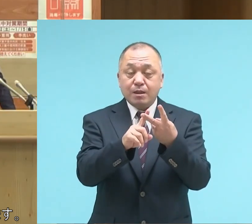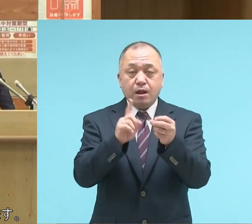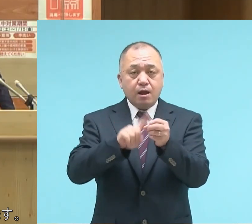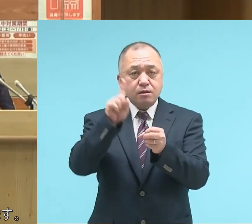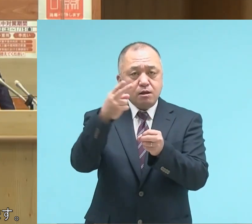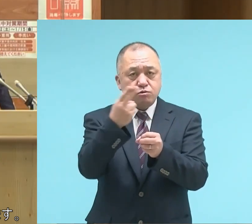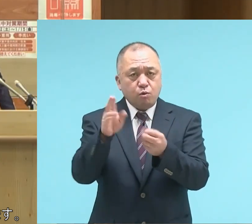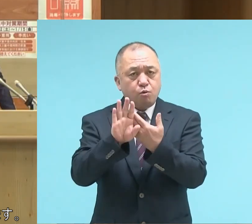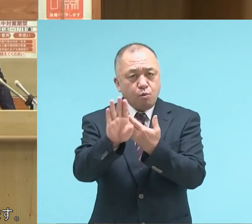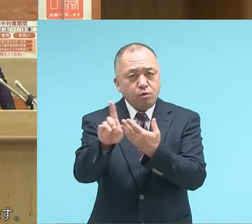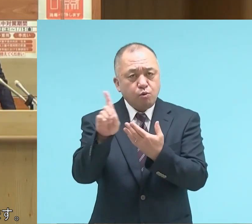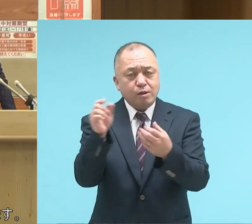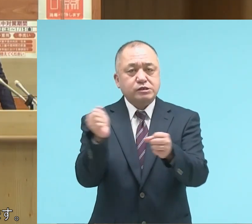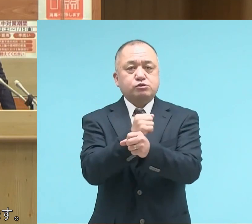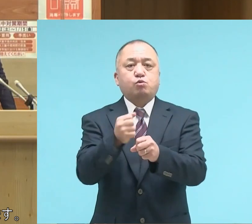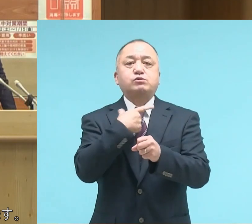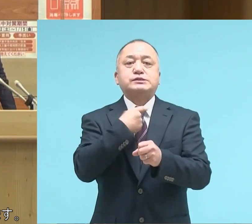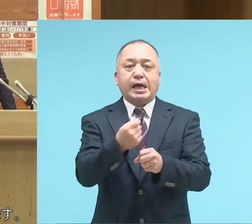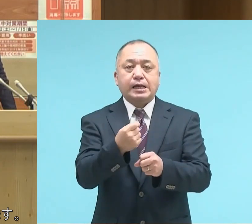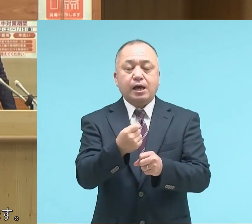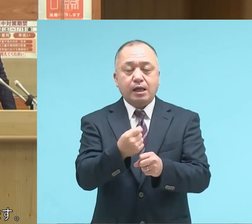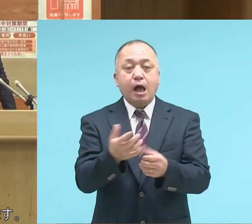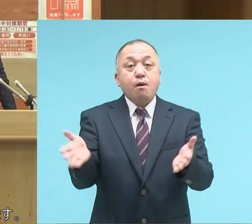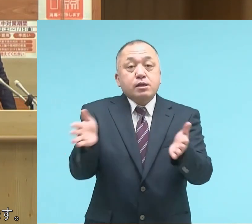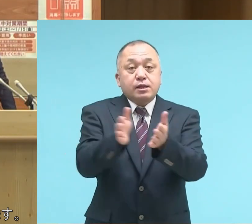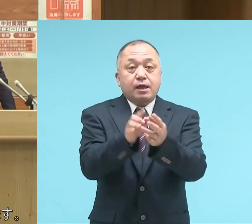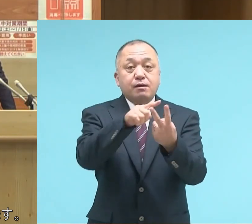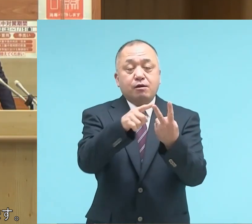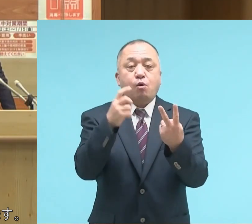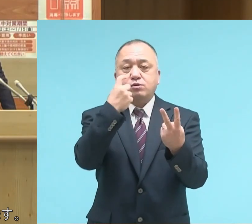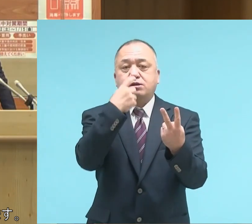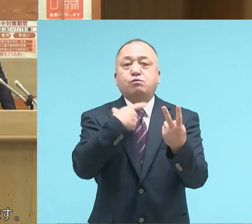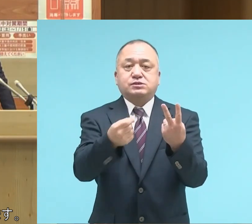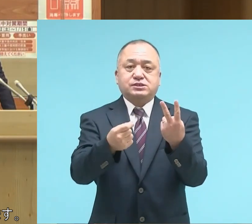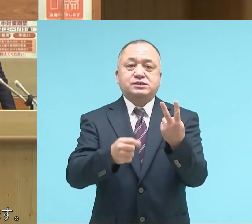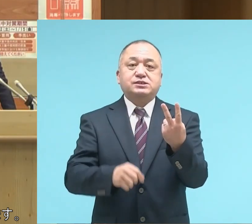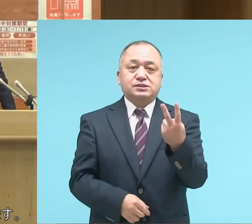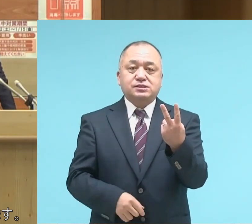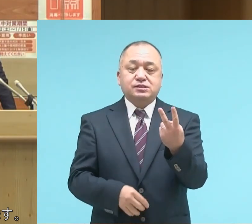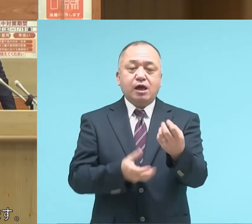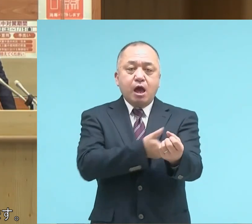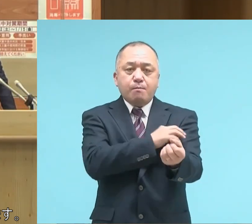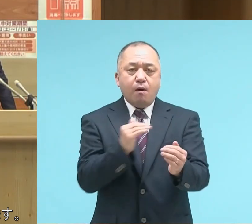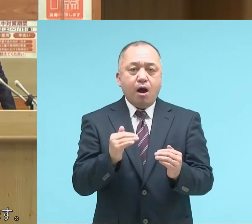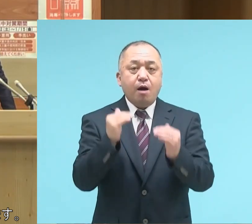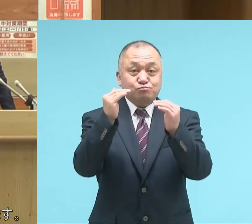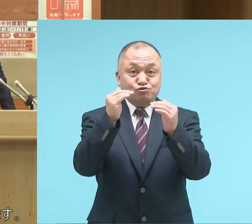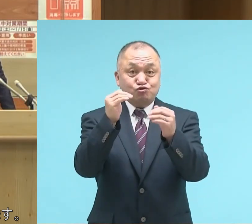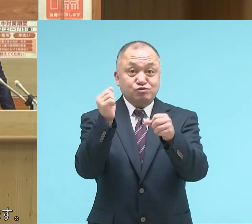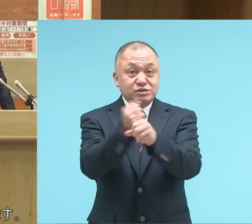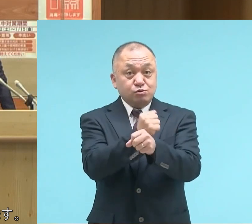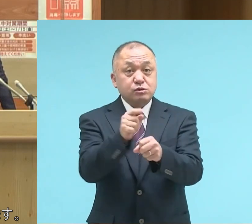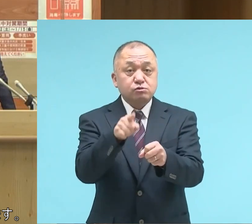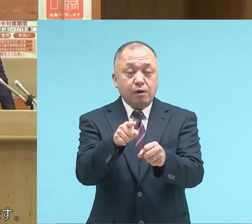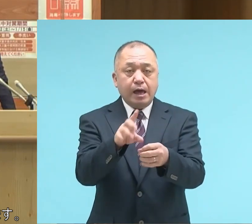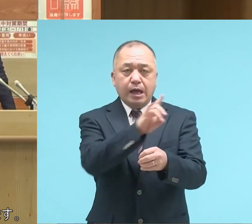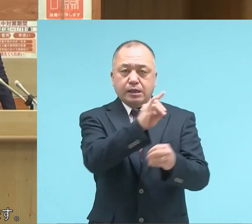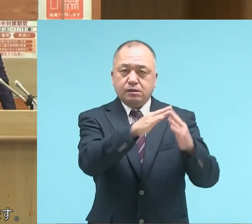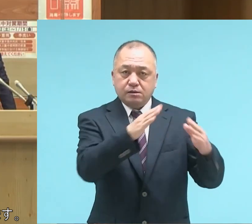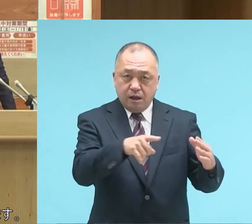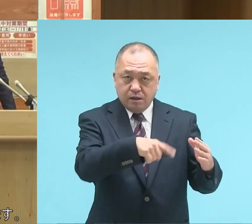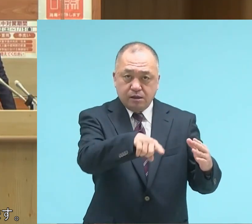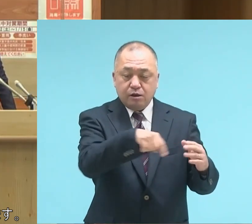したいかというところも合わせてお考えを教えていただきたいです。 は い、 このパワーアップ事業については、かなり議会や、この会見の